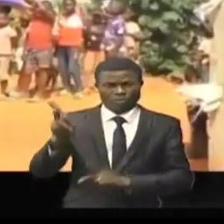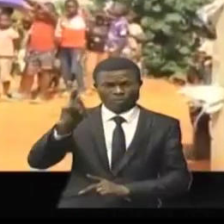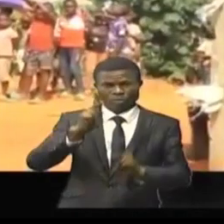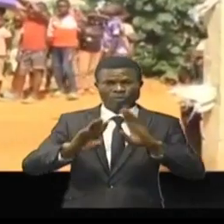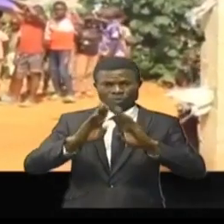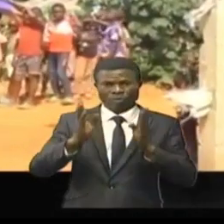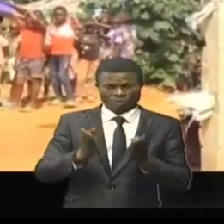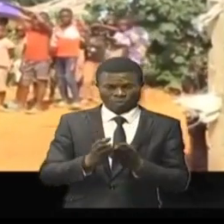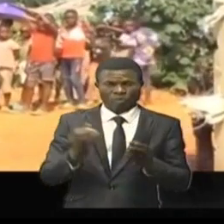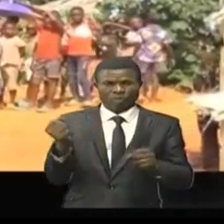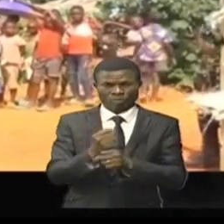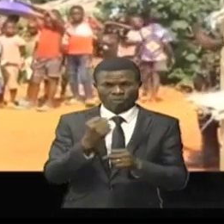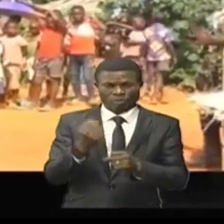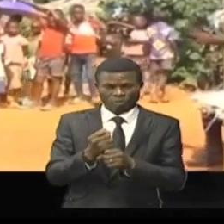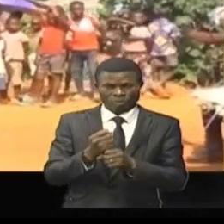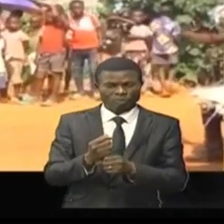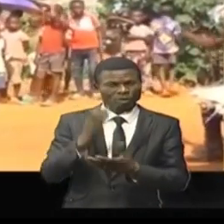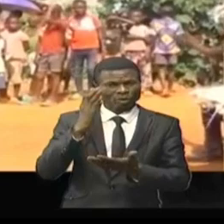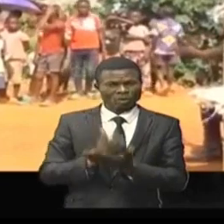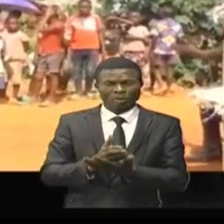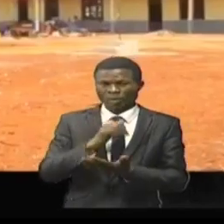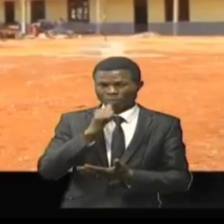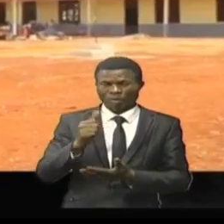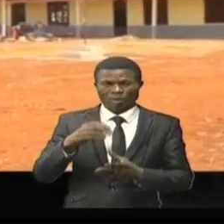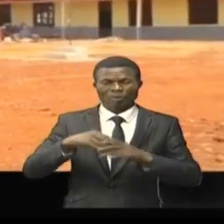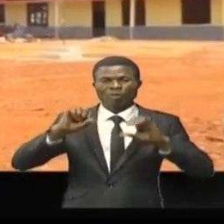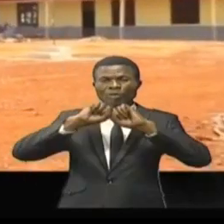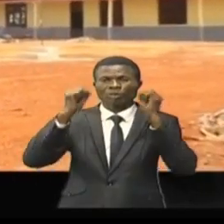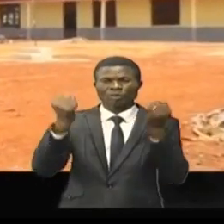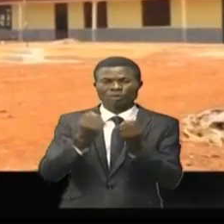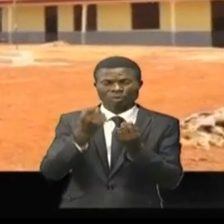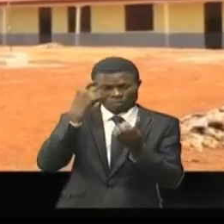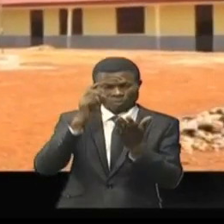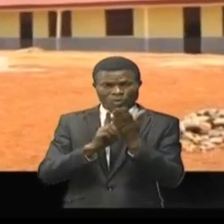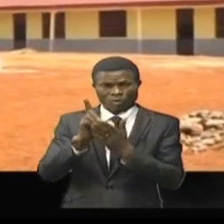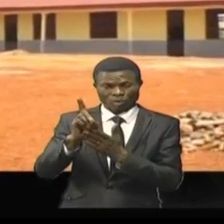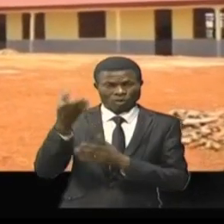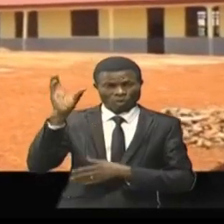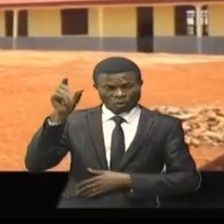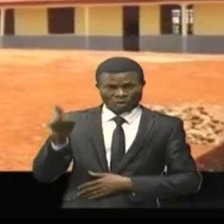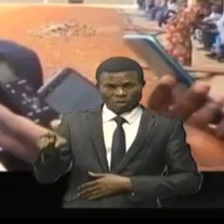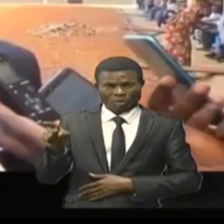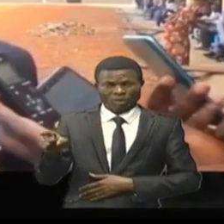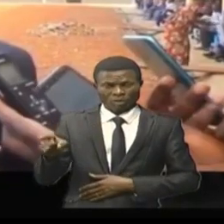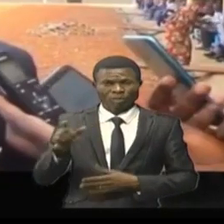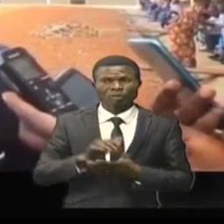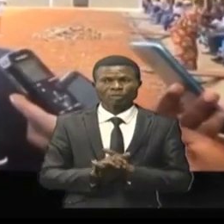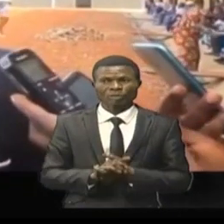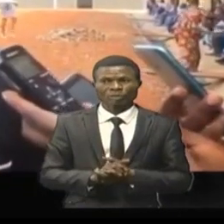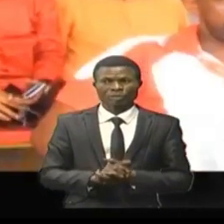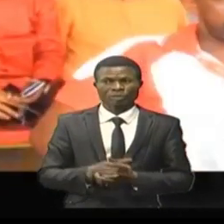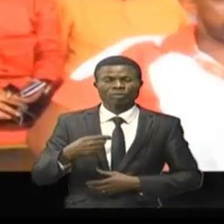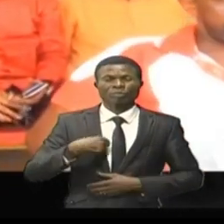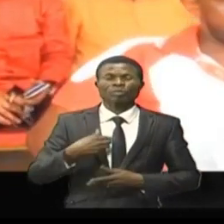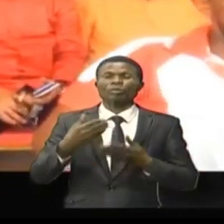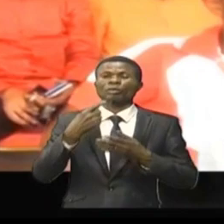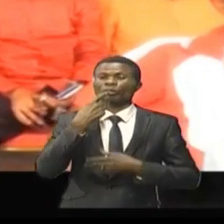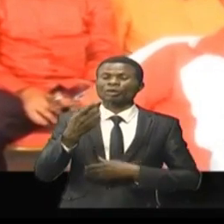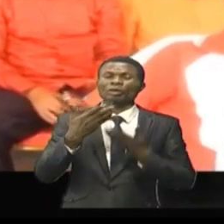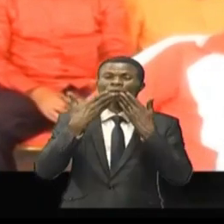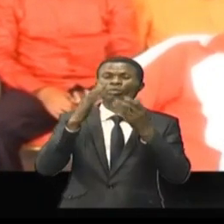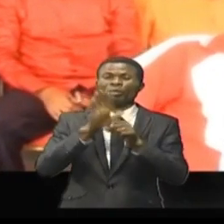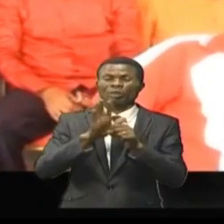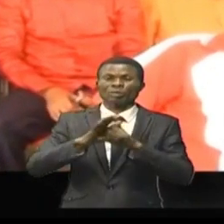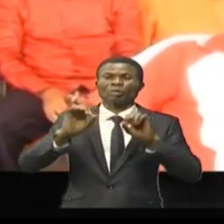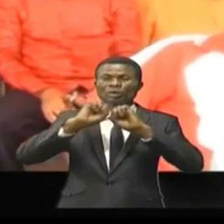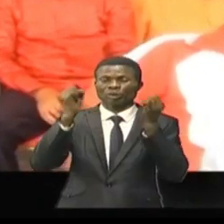à collaborer sans relâche avec cette société pour le développement de cette entité coutumière. Je remercie vivement cette société. Il